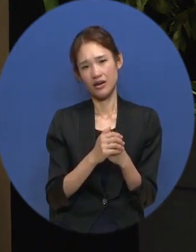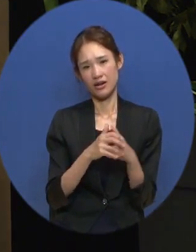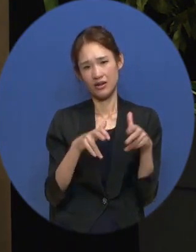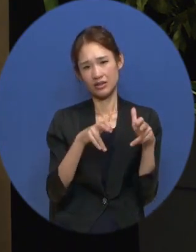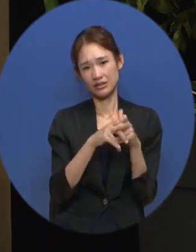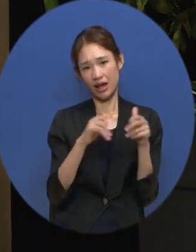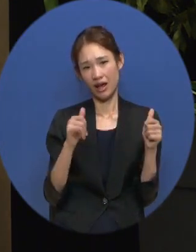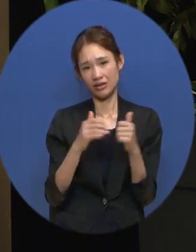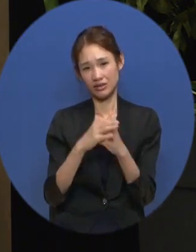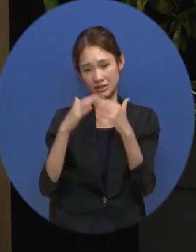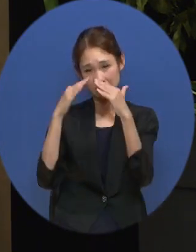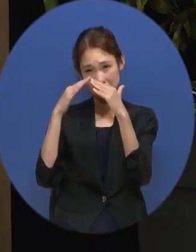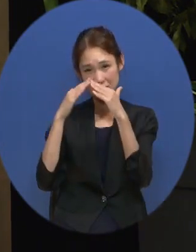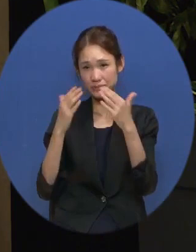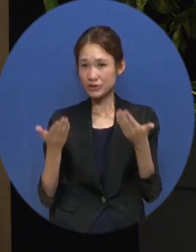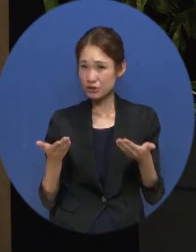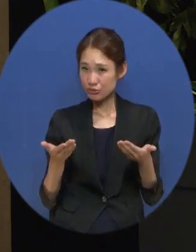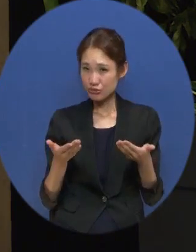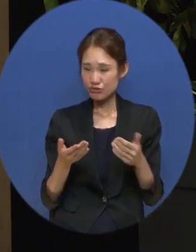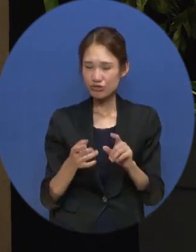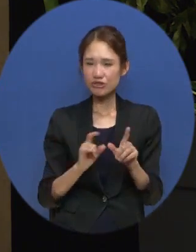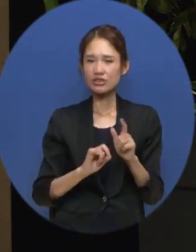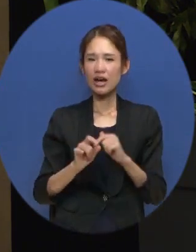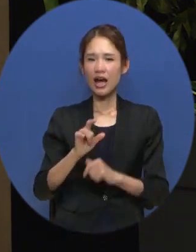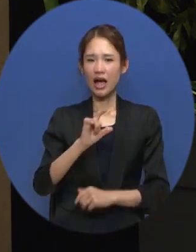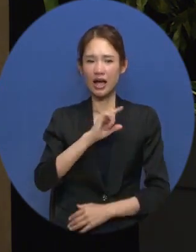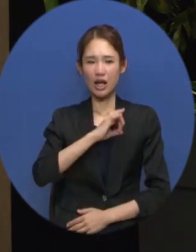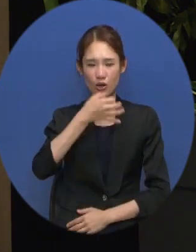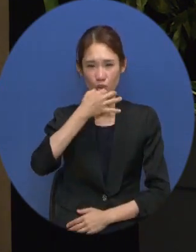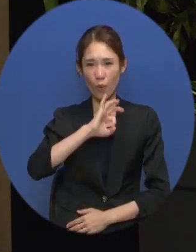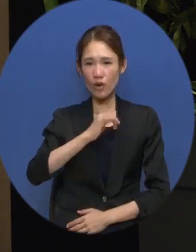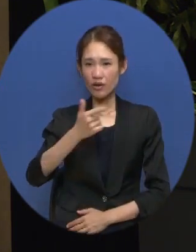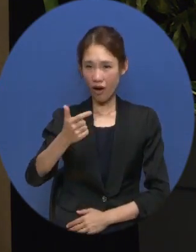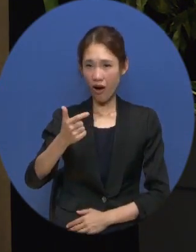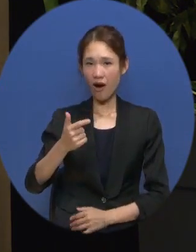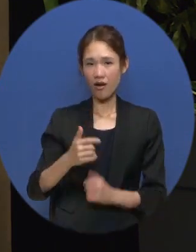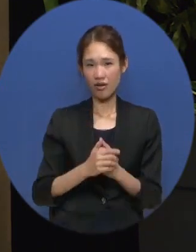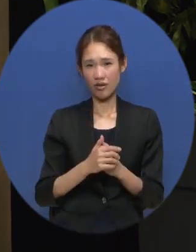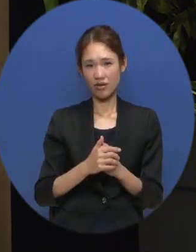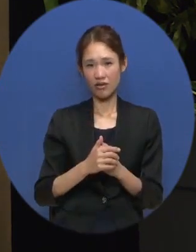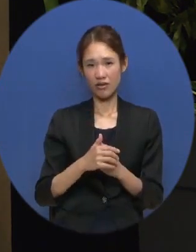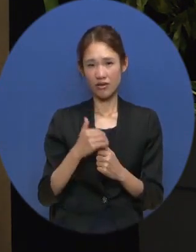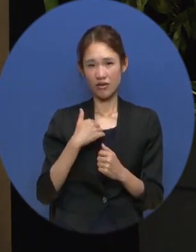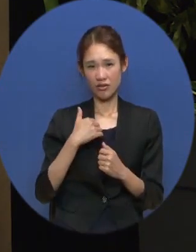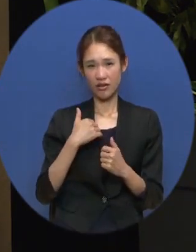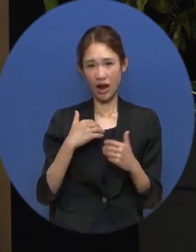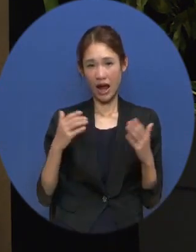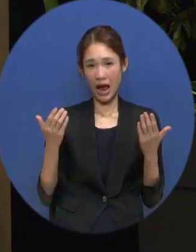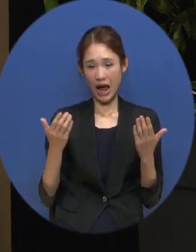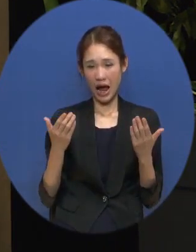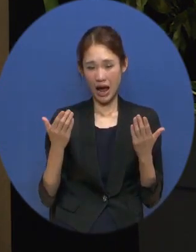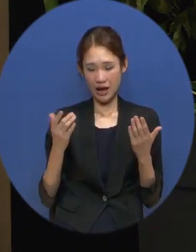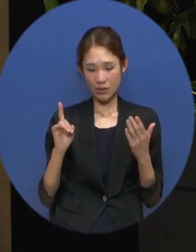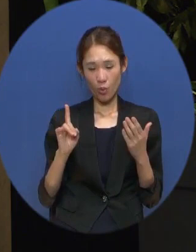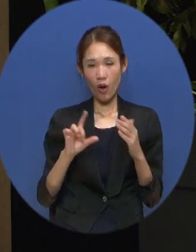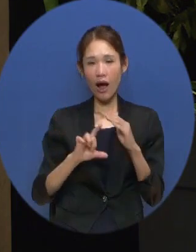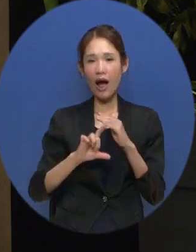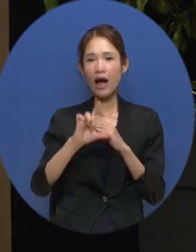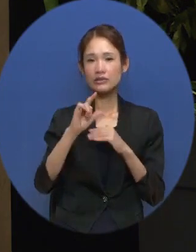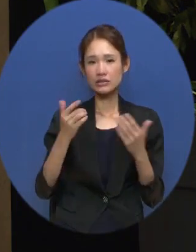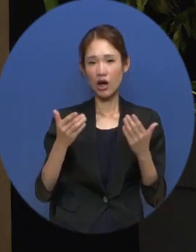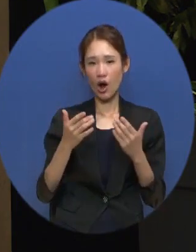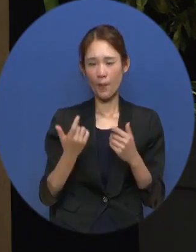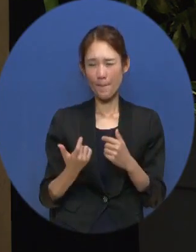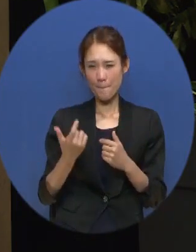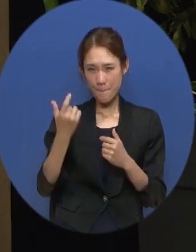장애인이 재택근무하는 게 가장 효율적이라는 생각이 듭니다. 그리고 저희가 그 아침 업무를 굉장히